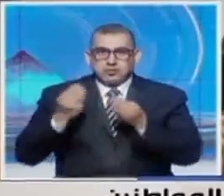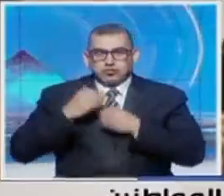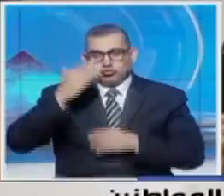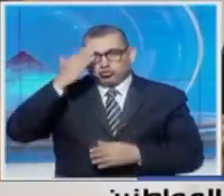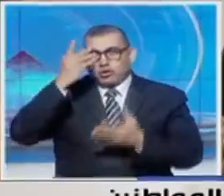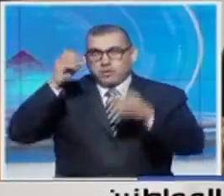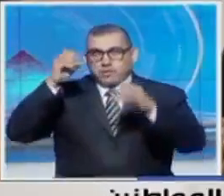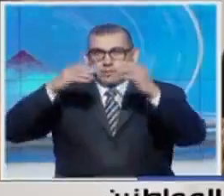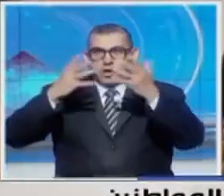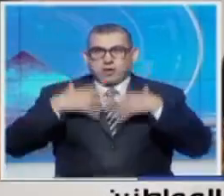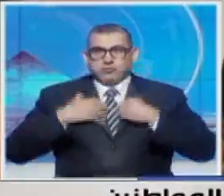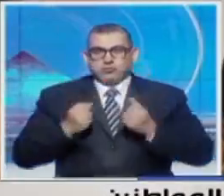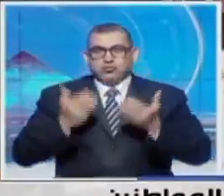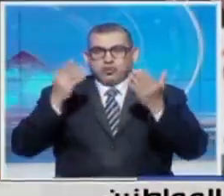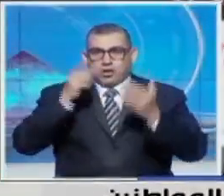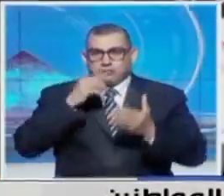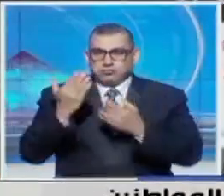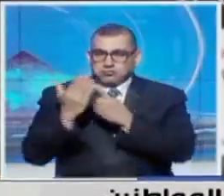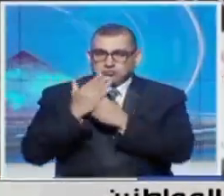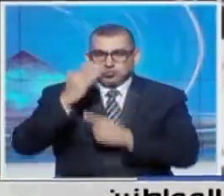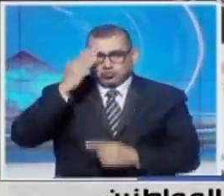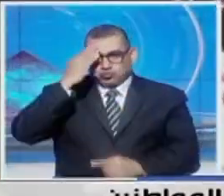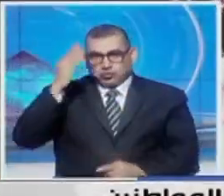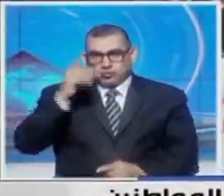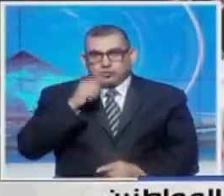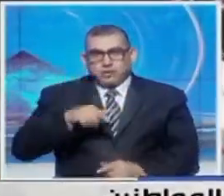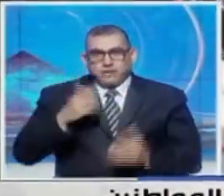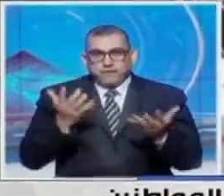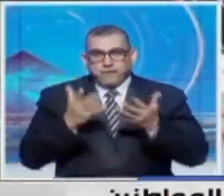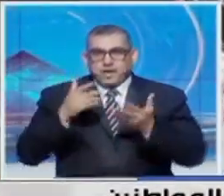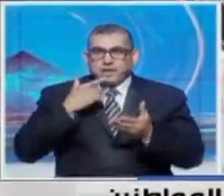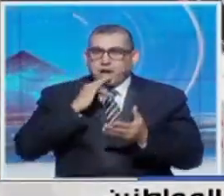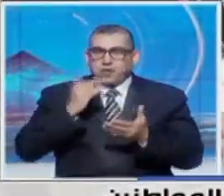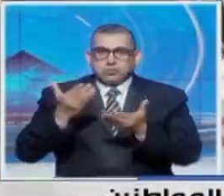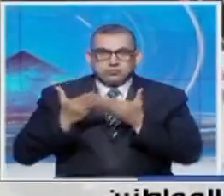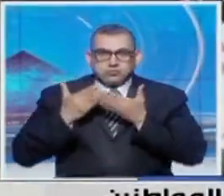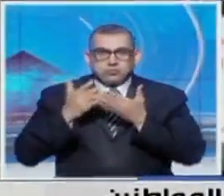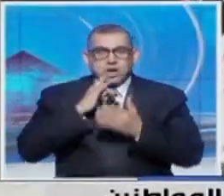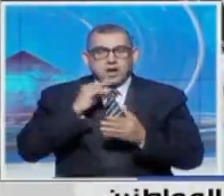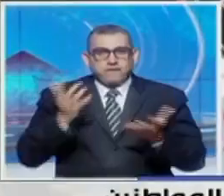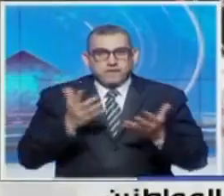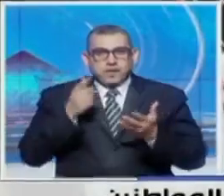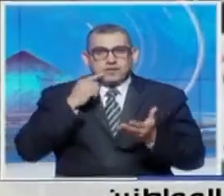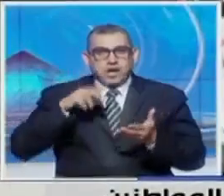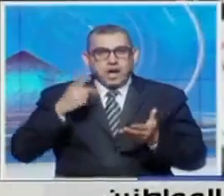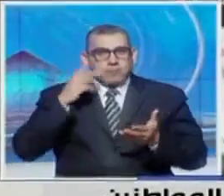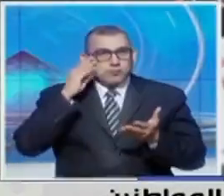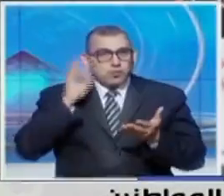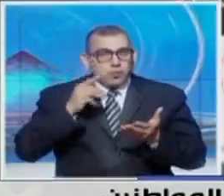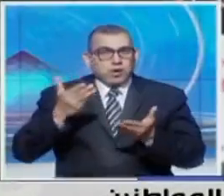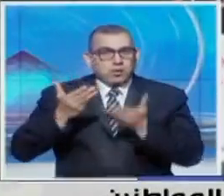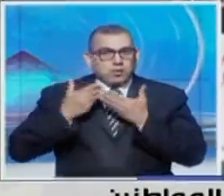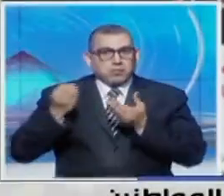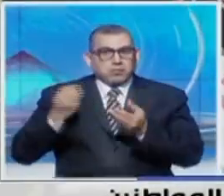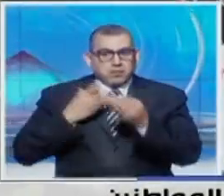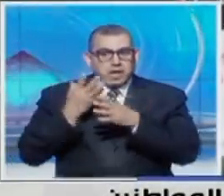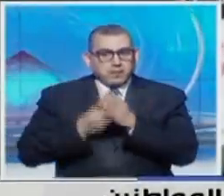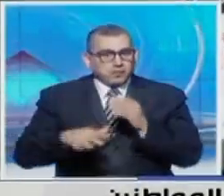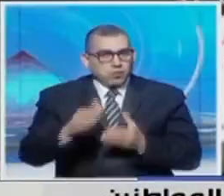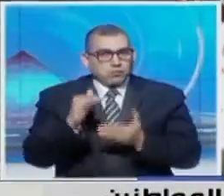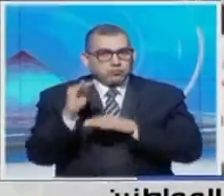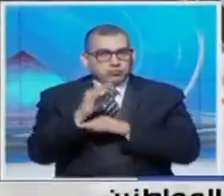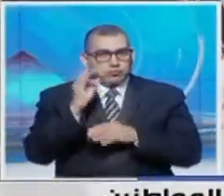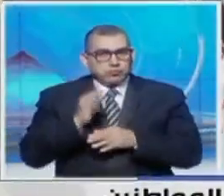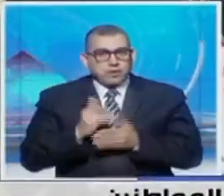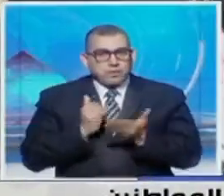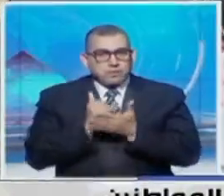وربنا يبارك له يا رب زي ما هو مهتم بينا. وكل الاعياد ما بنسيبناش خالص في الاعياد ومناسبات ودي لعيالي